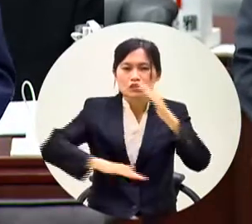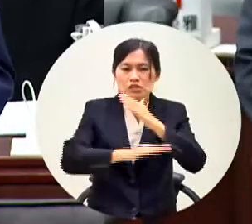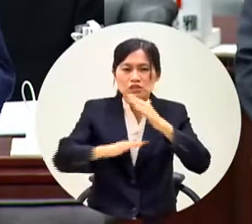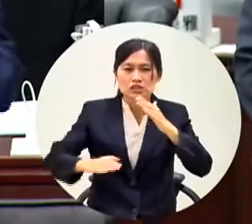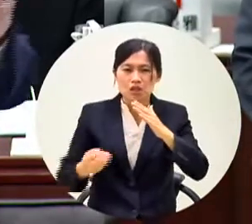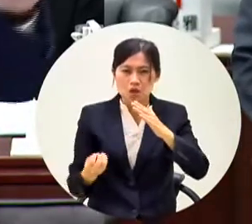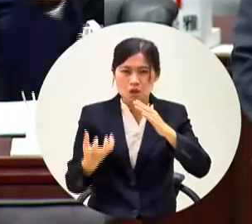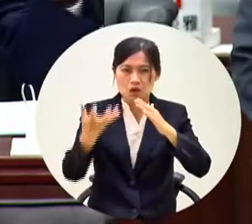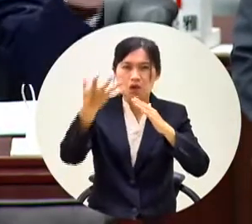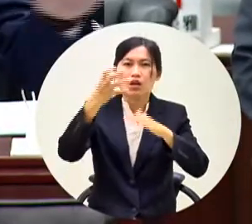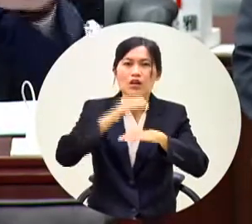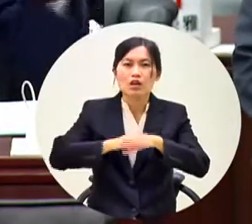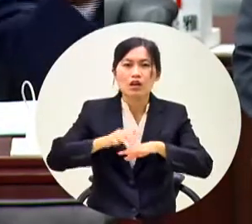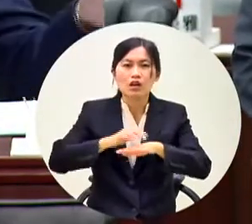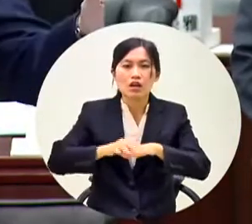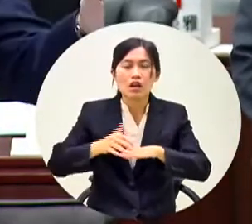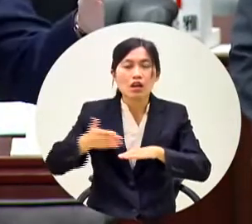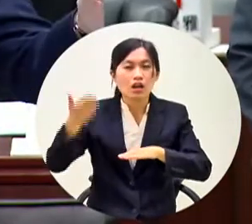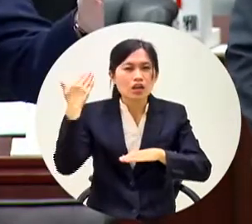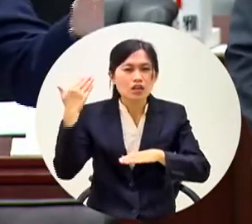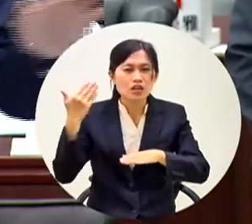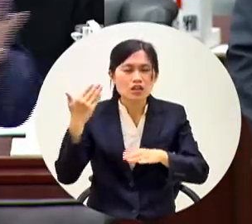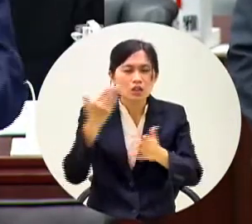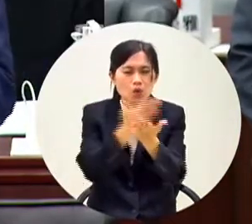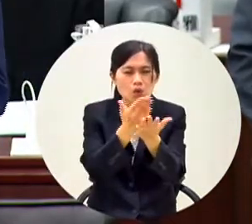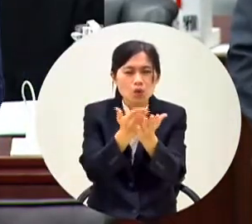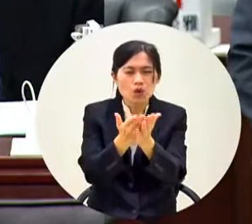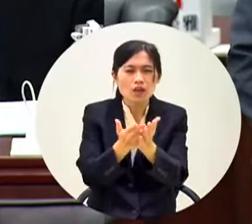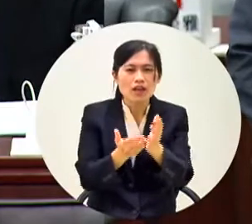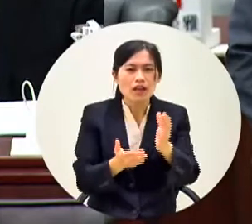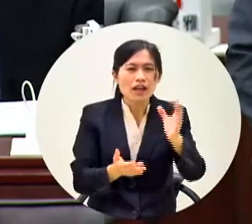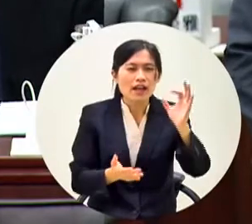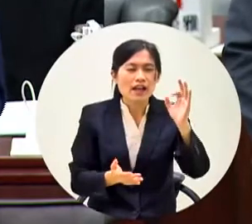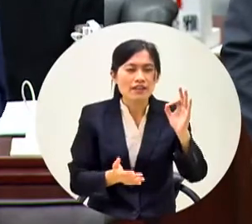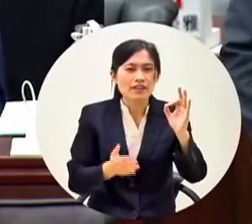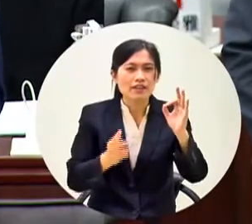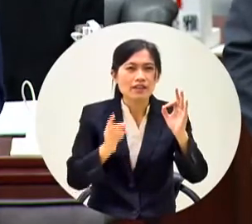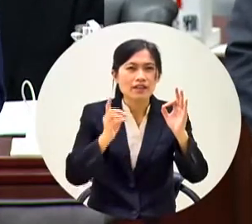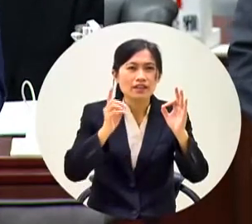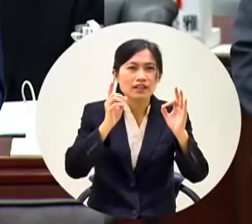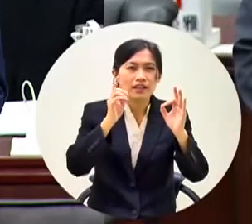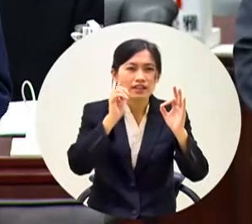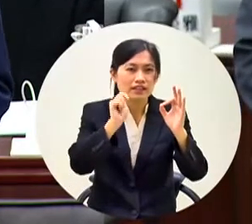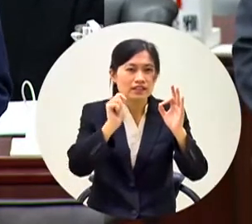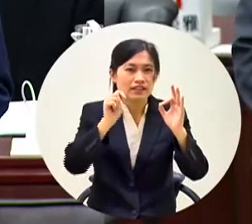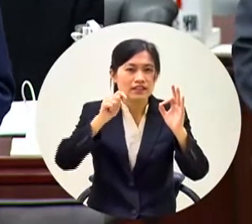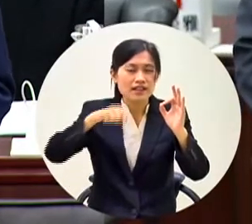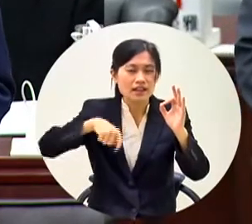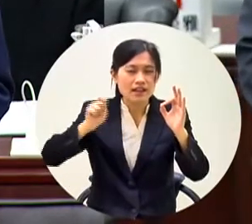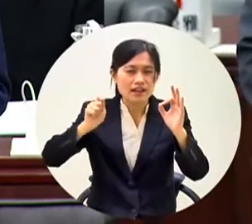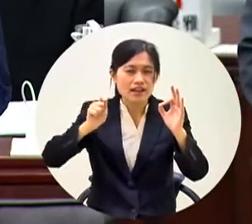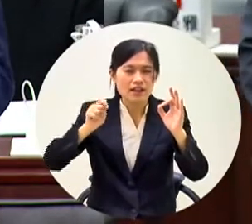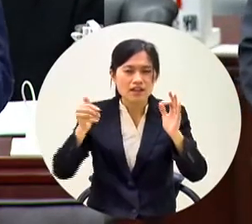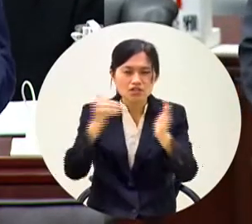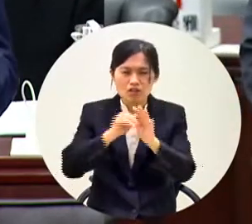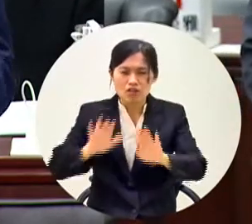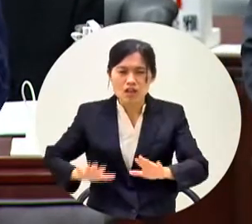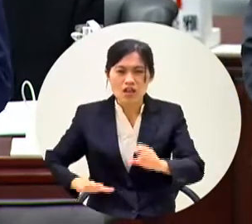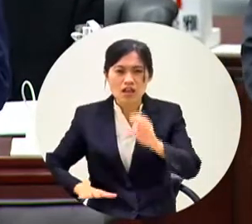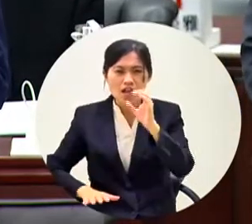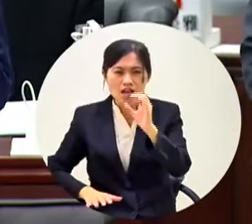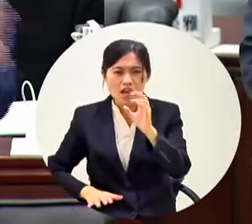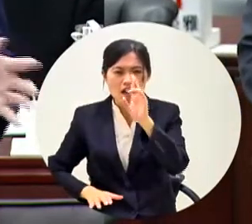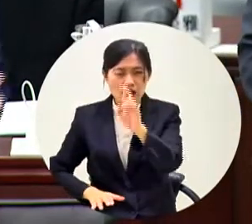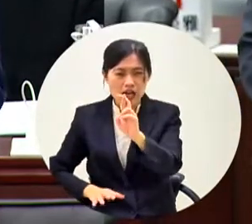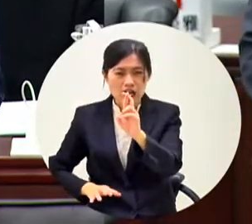那从过去多边的这个 FTA 到现在的 RCEP， 其实我们比较在意的是说，譬如说我们